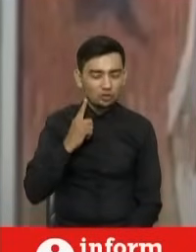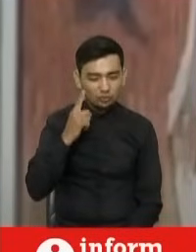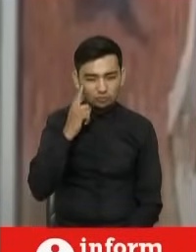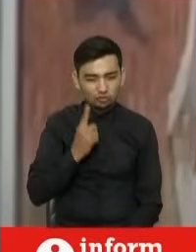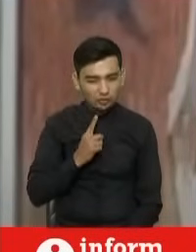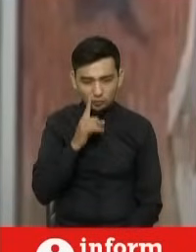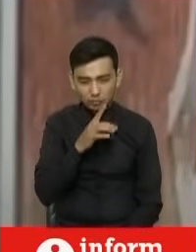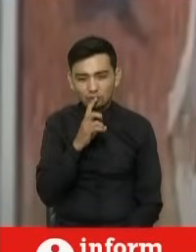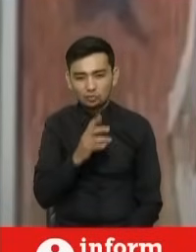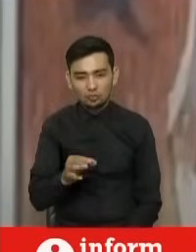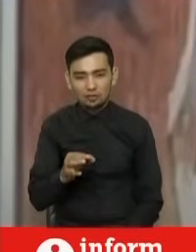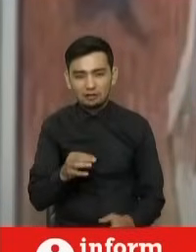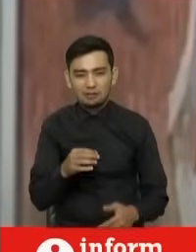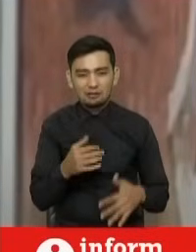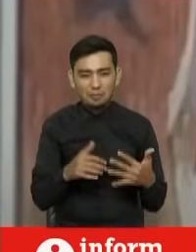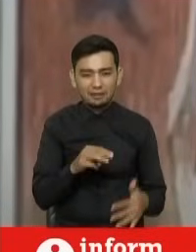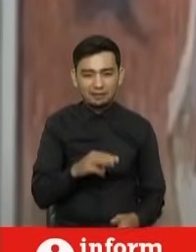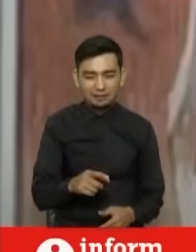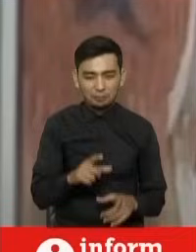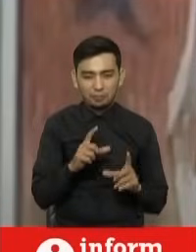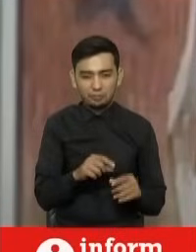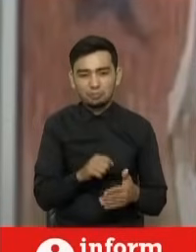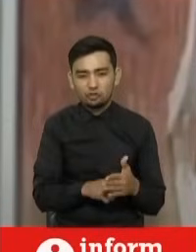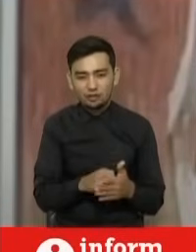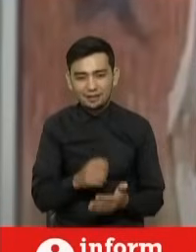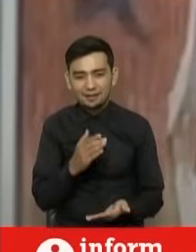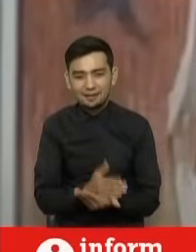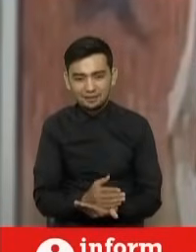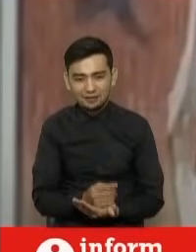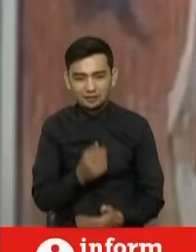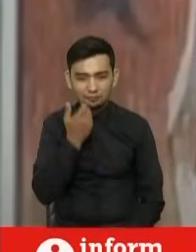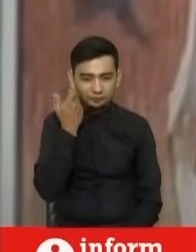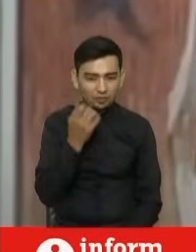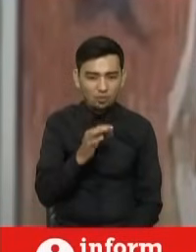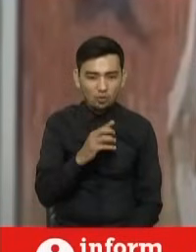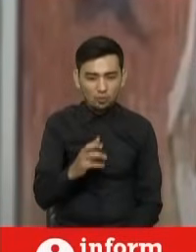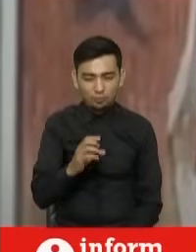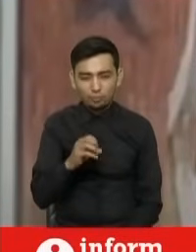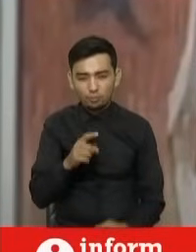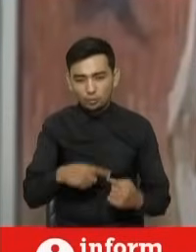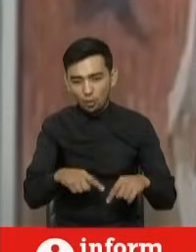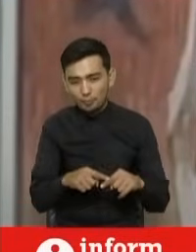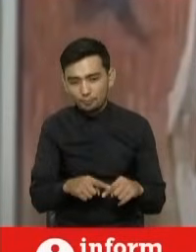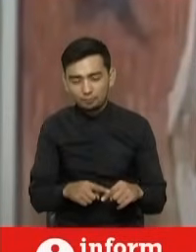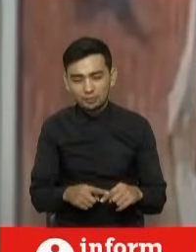резкого обесценения тенге есть возможность увеличить объем трансфертов и